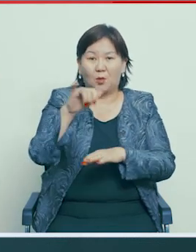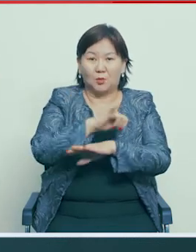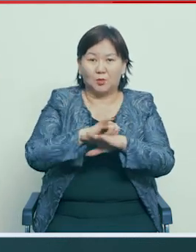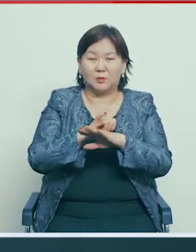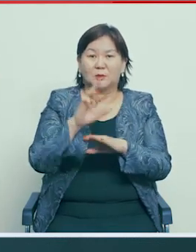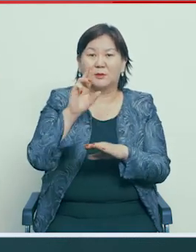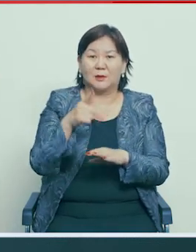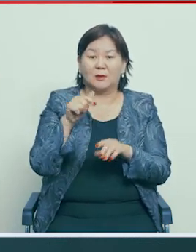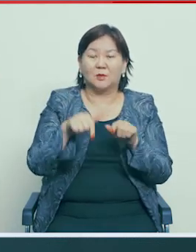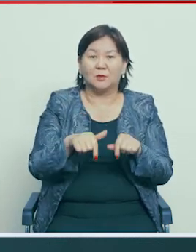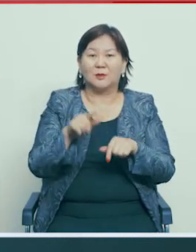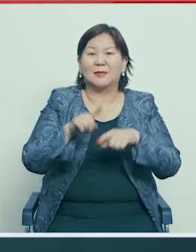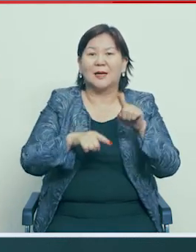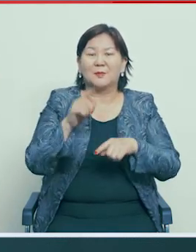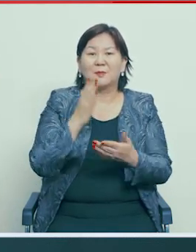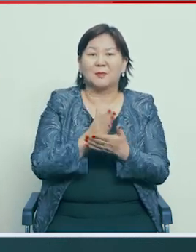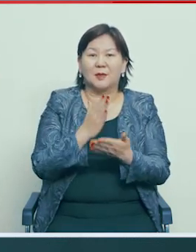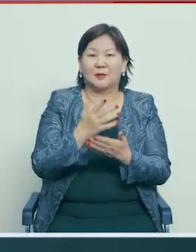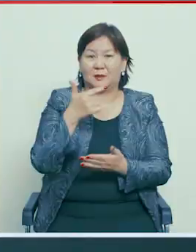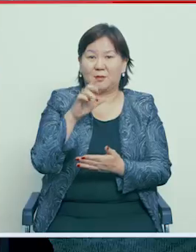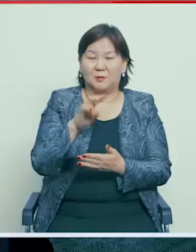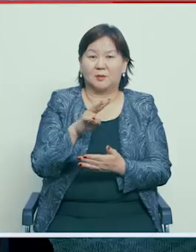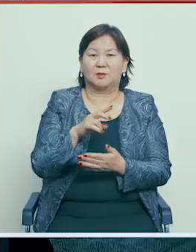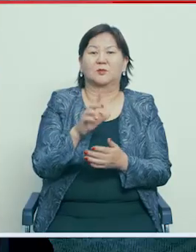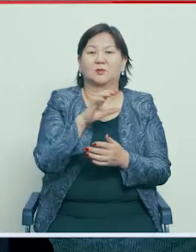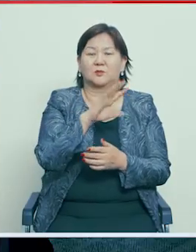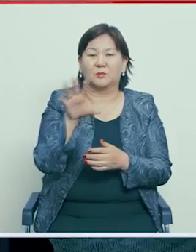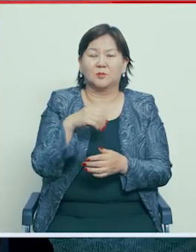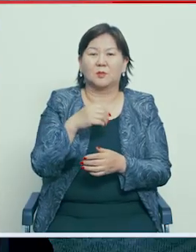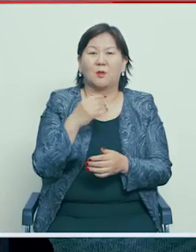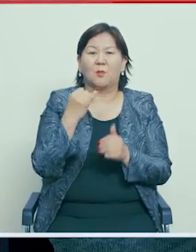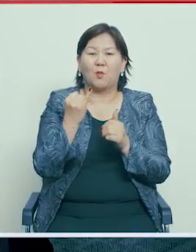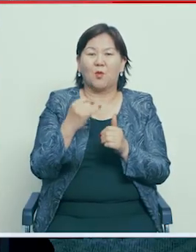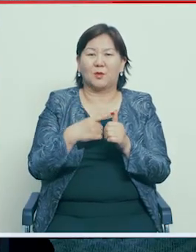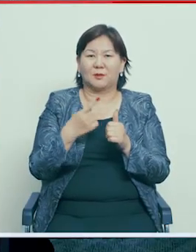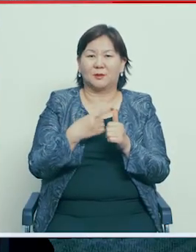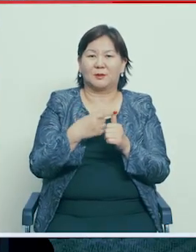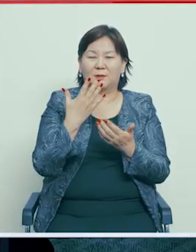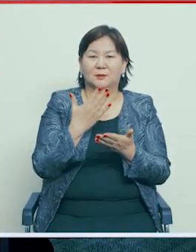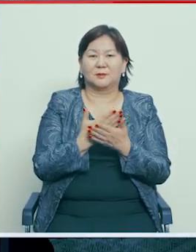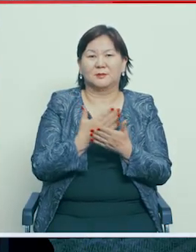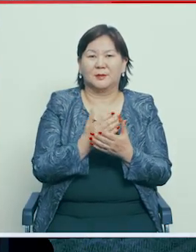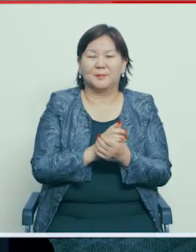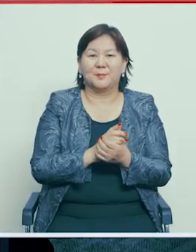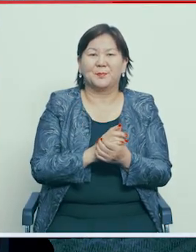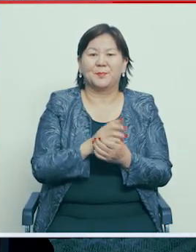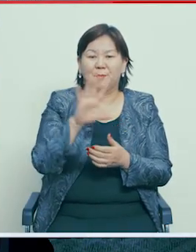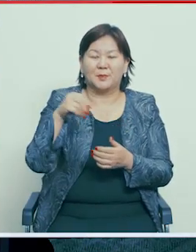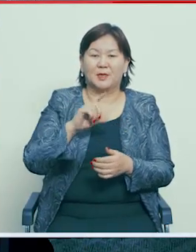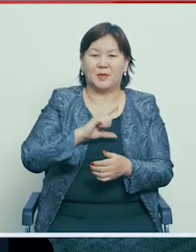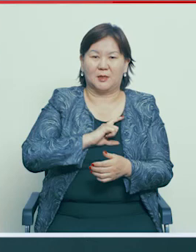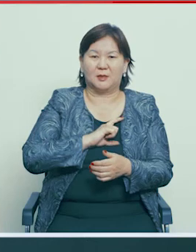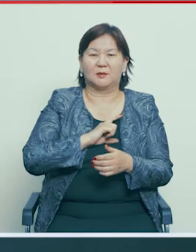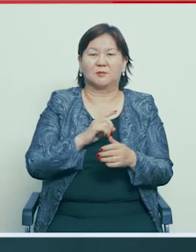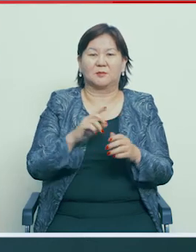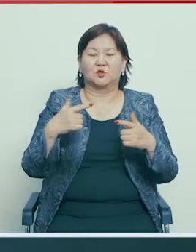яг одоо өнөөдрийн байдлаар ямар байна гэж бид нар бол одоо дуу нэгтэйгээр бол хамгийн муу л гэж хэлэх байх л та тий. Тэгэхээр бидний эрх бол энэ